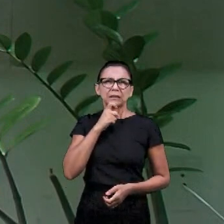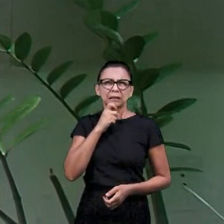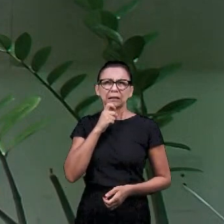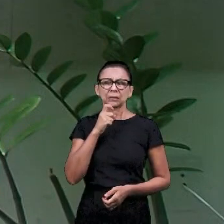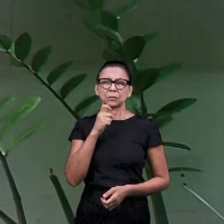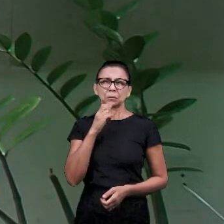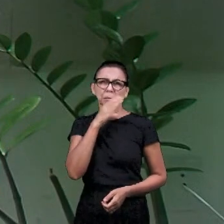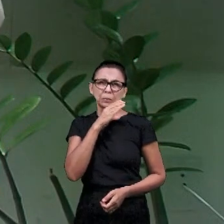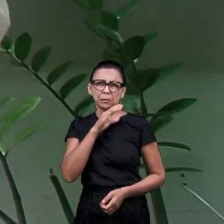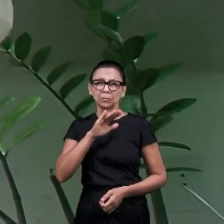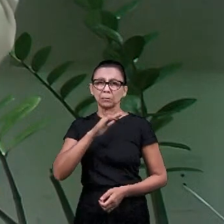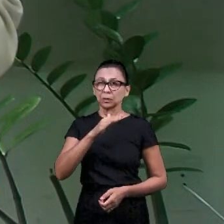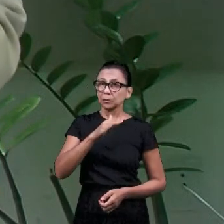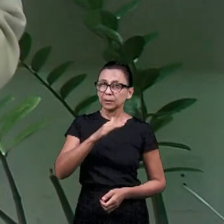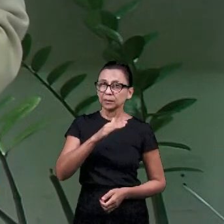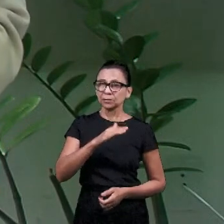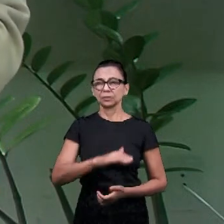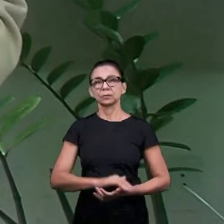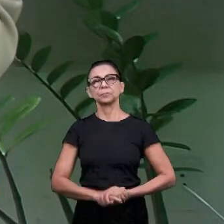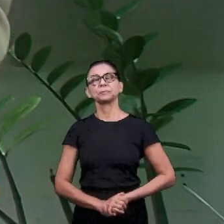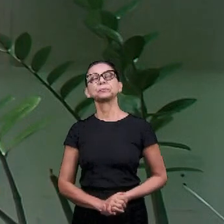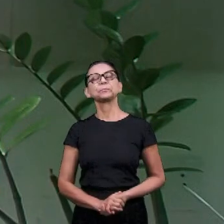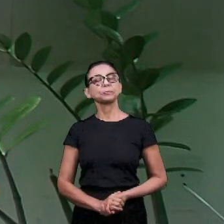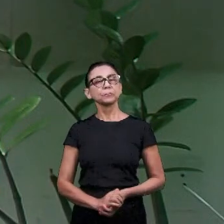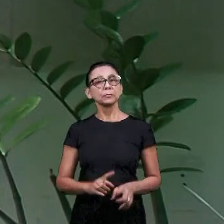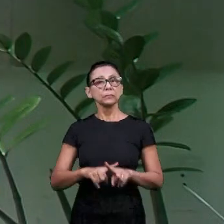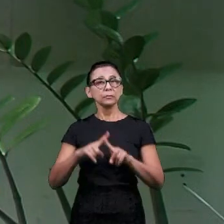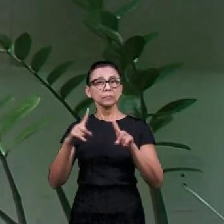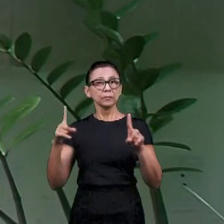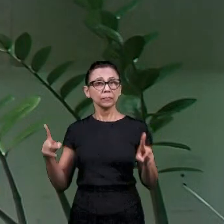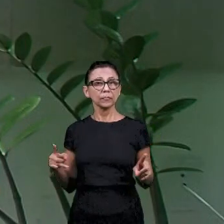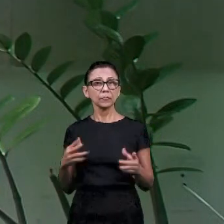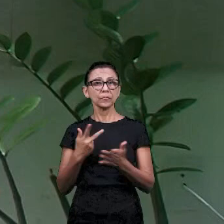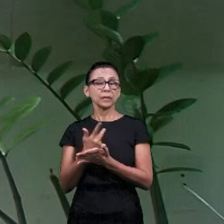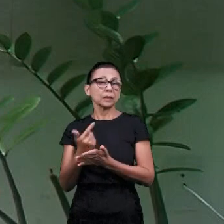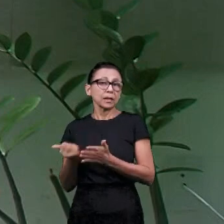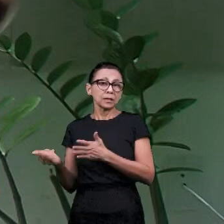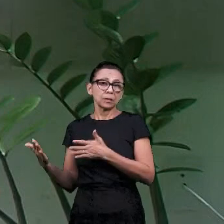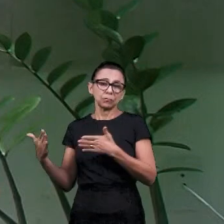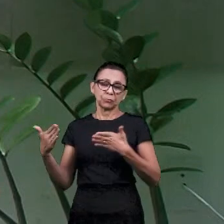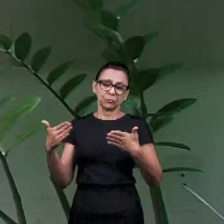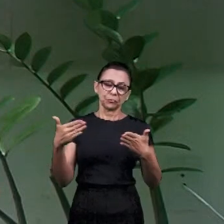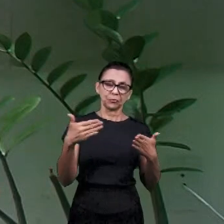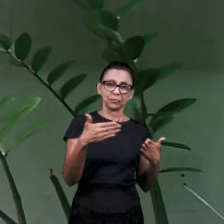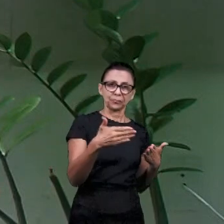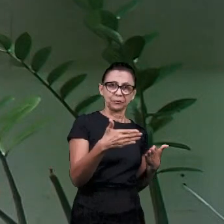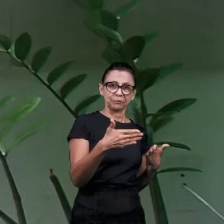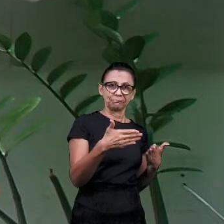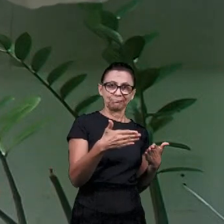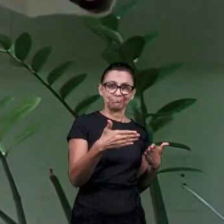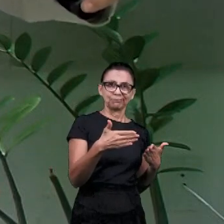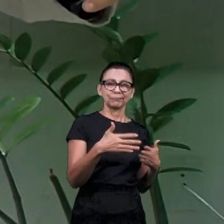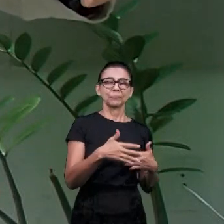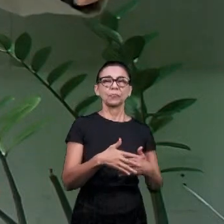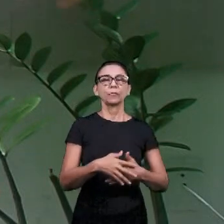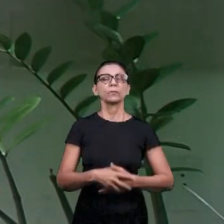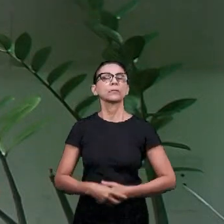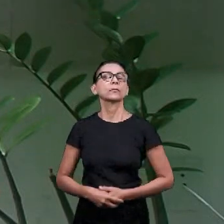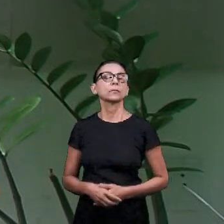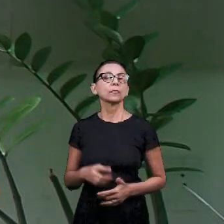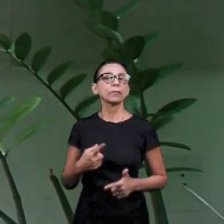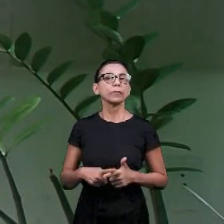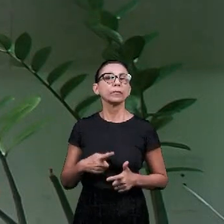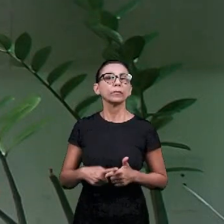lui qui est sorti. Ce n'est pas lui qui a eu une révélation pour sortir. C'est le corps qui l'a mis dehors. Donc, il rejette